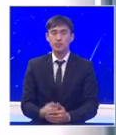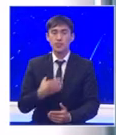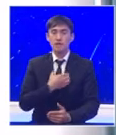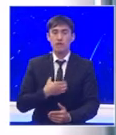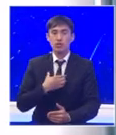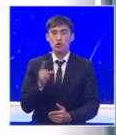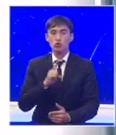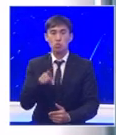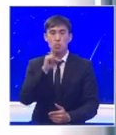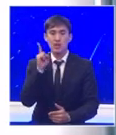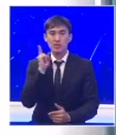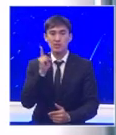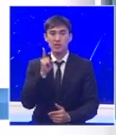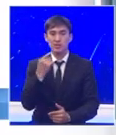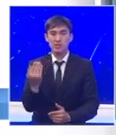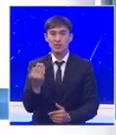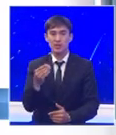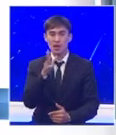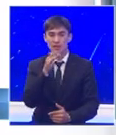с молодых лет вы